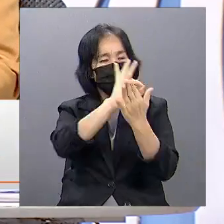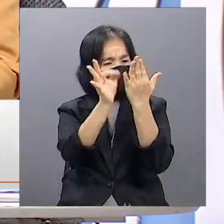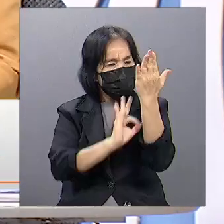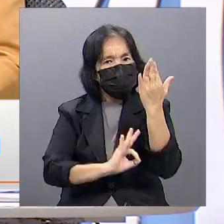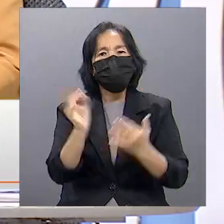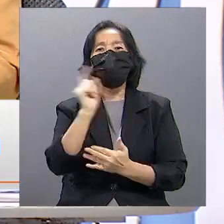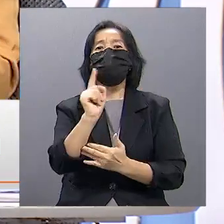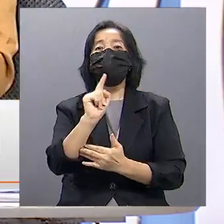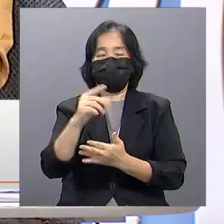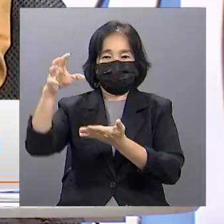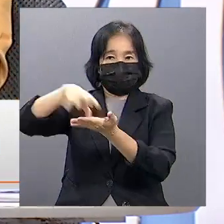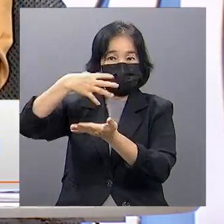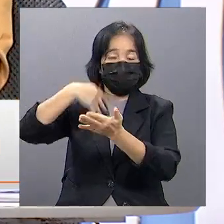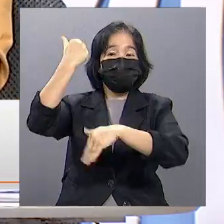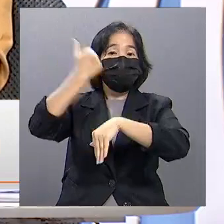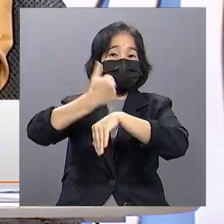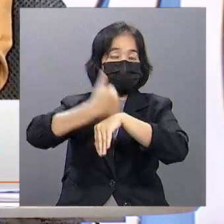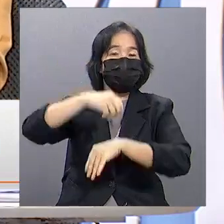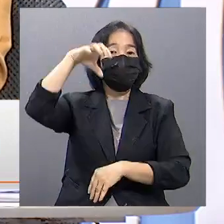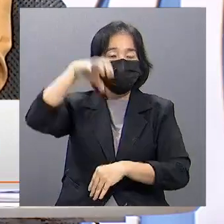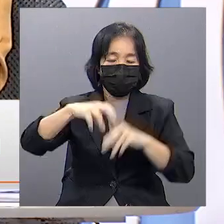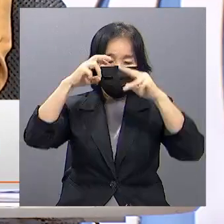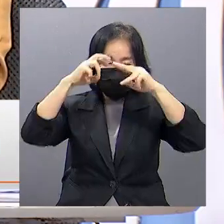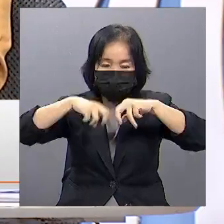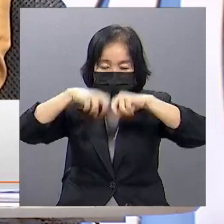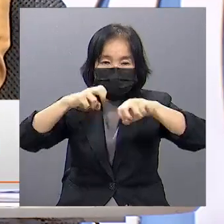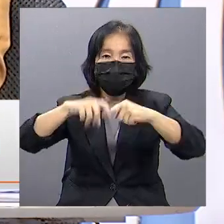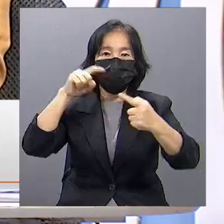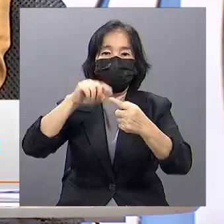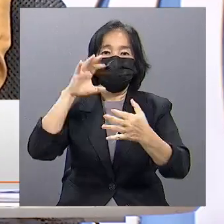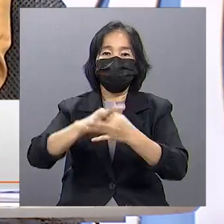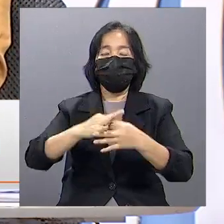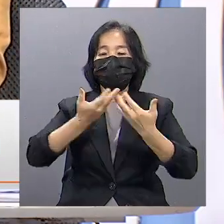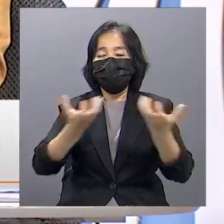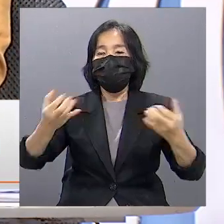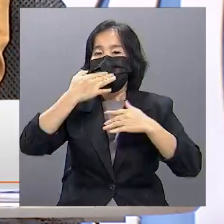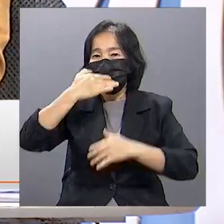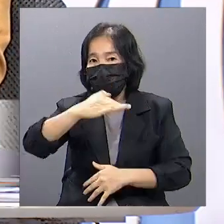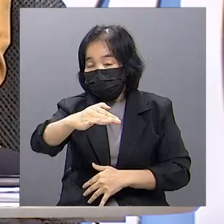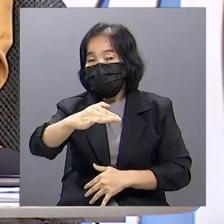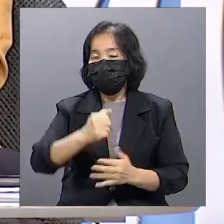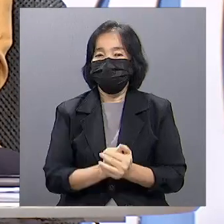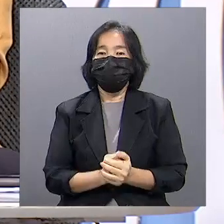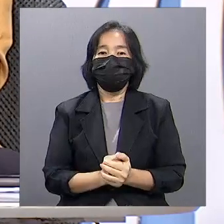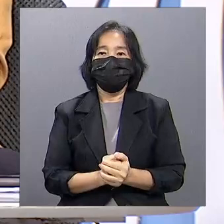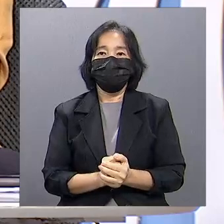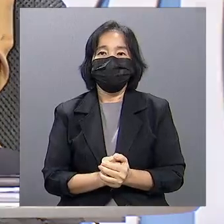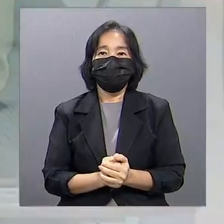ผู้อำนวยการสถาบันวิจัยและพัฒนาทรัพยากรทะเลและชายฝั่งนะคะคุณสุมนาขจรวัฒนากุลค่ะ